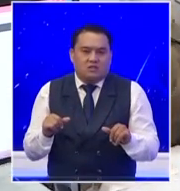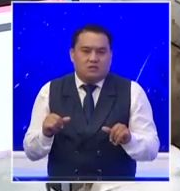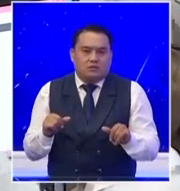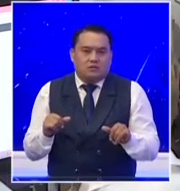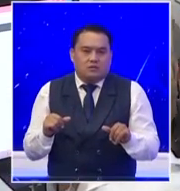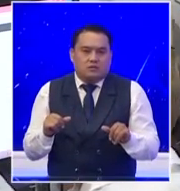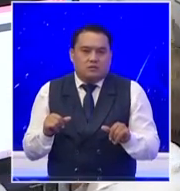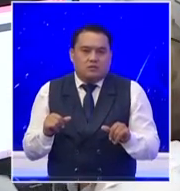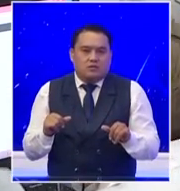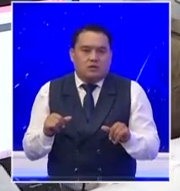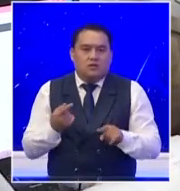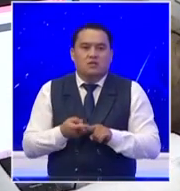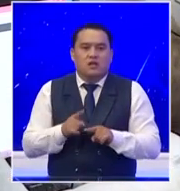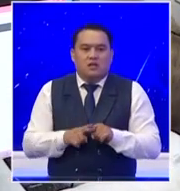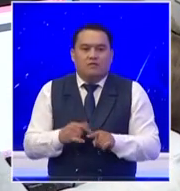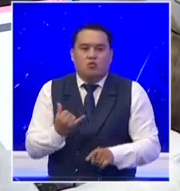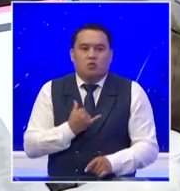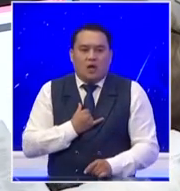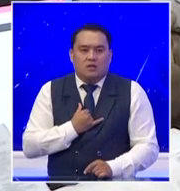удваивается. Да, из-за этого у нас